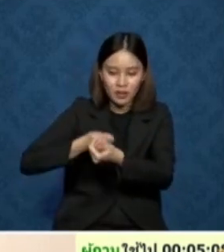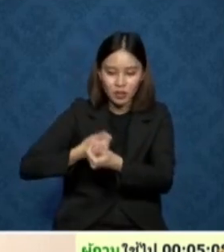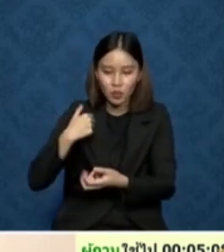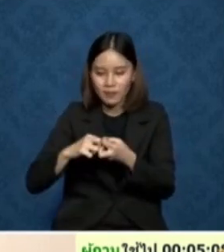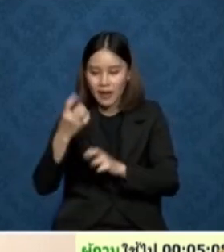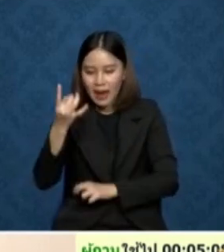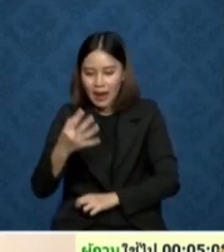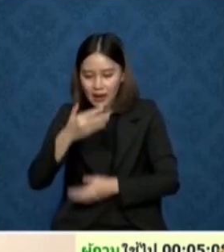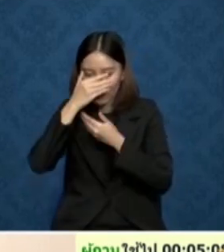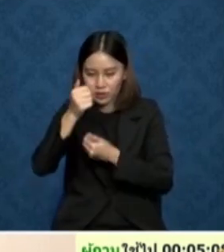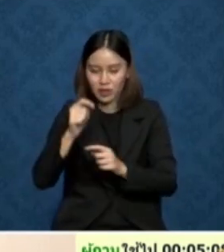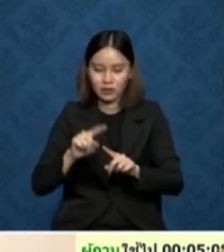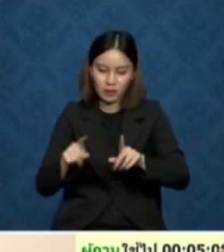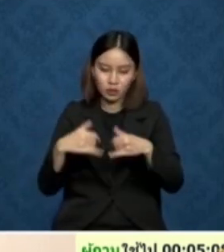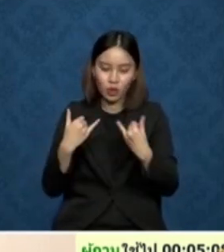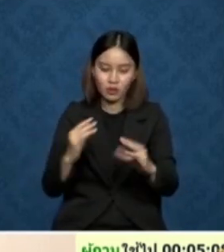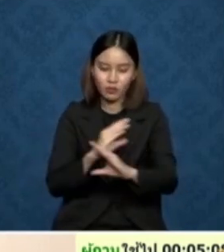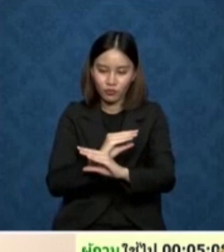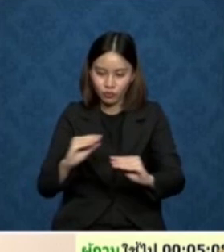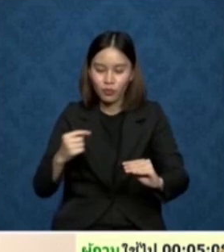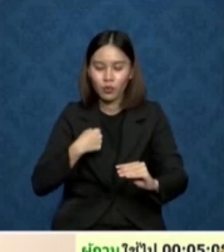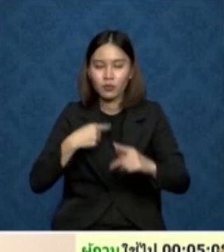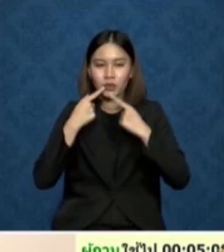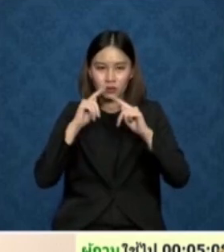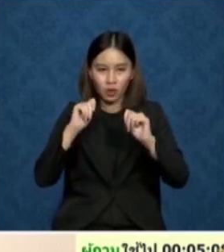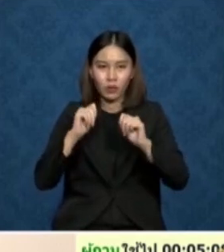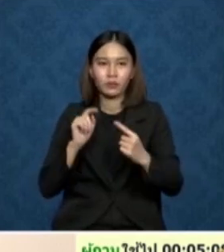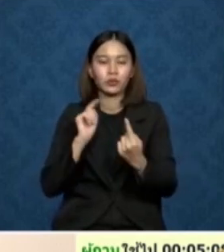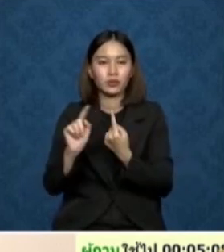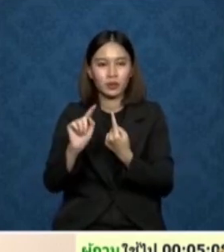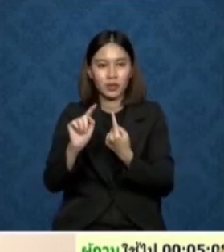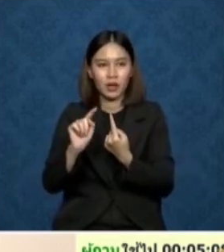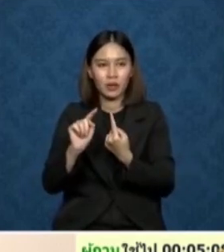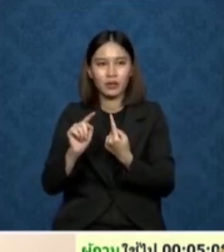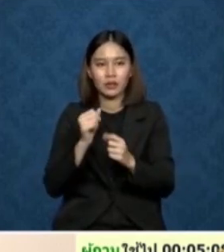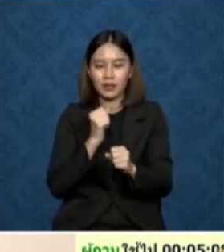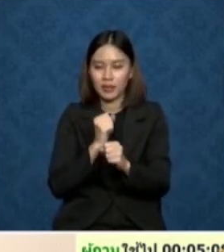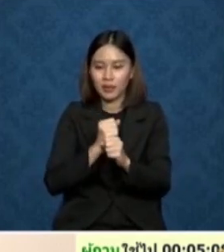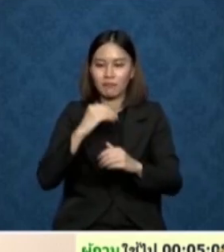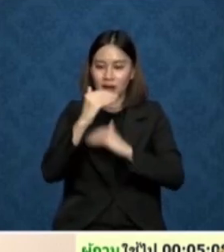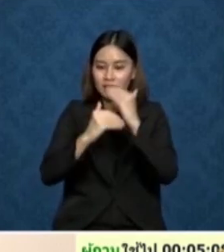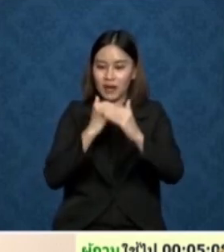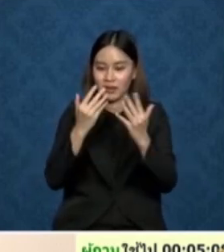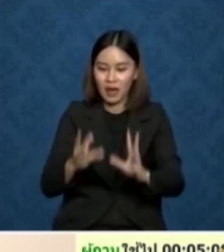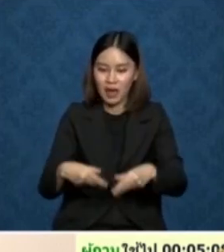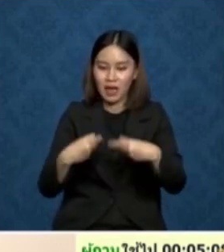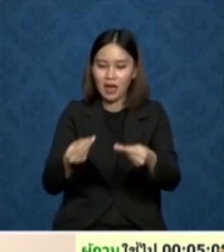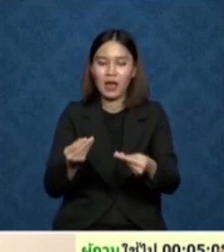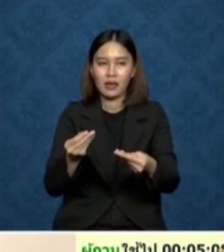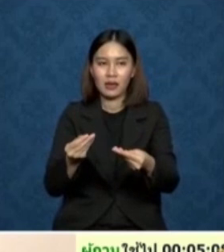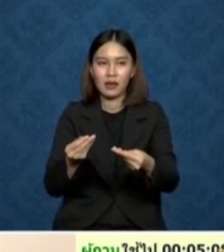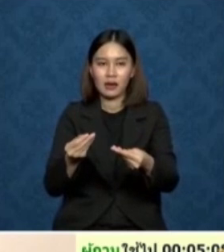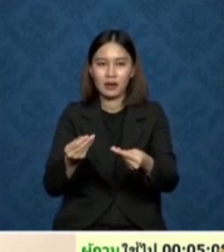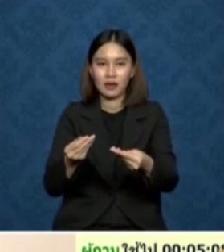นแต่ว่าขณะนี้มันคือคลายมาผมก็จะตอบในสิ่งที่ได้จำเนนการไปให้เกิด